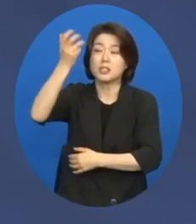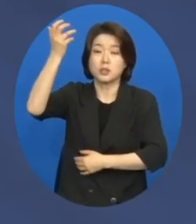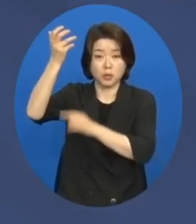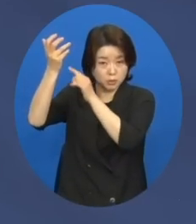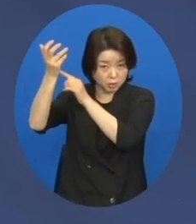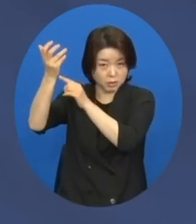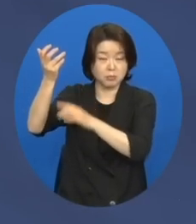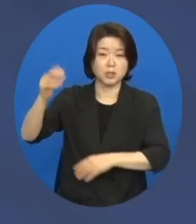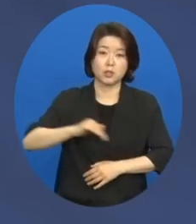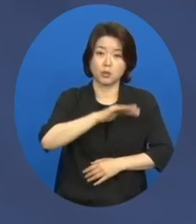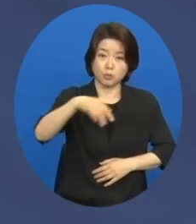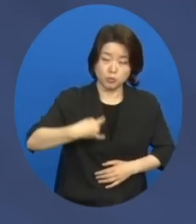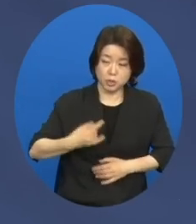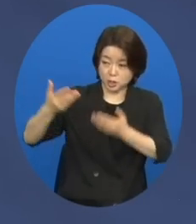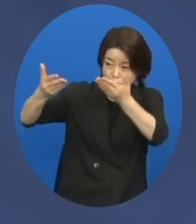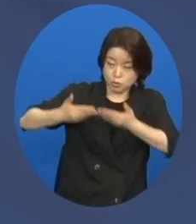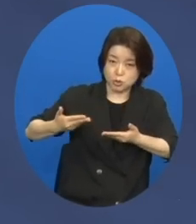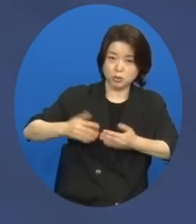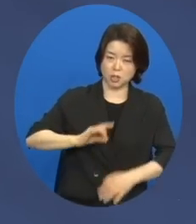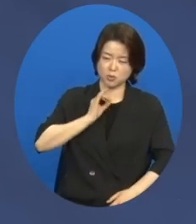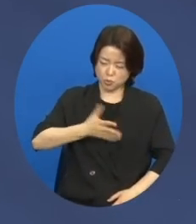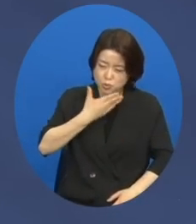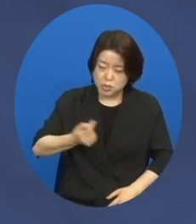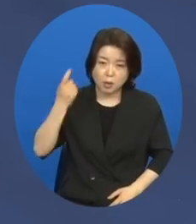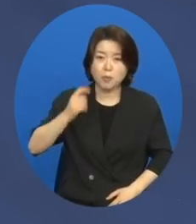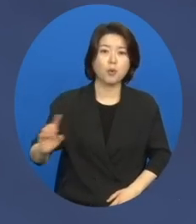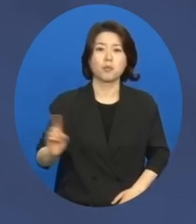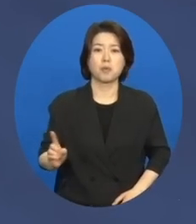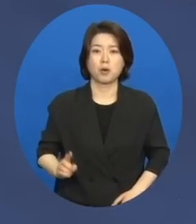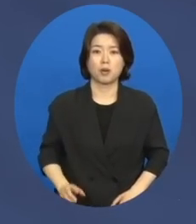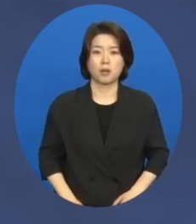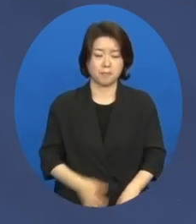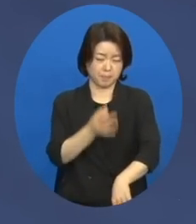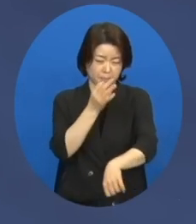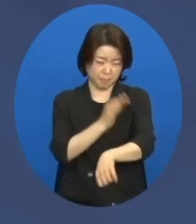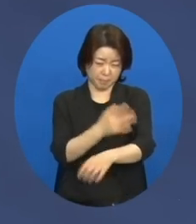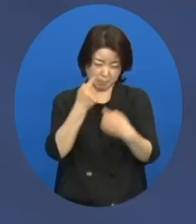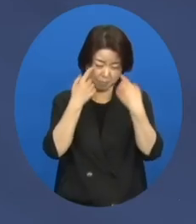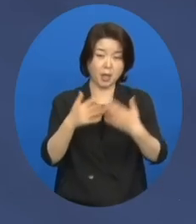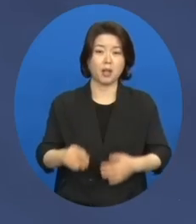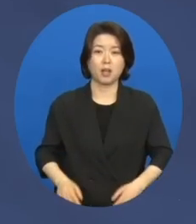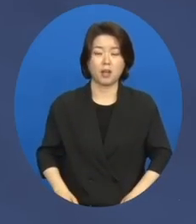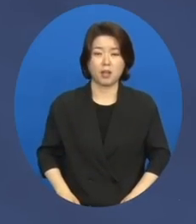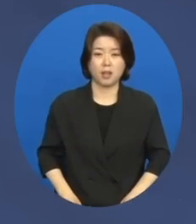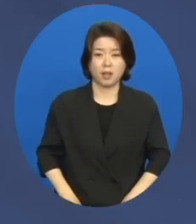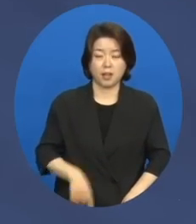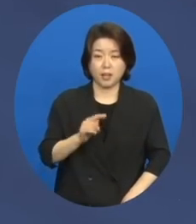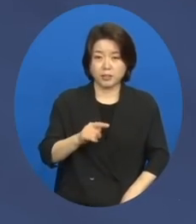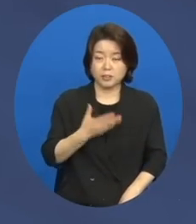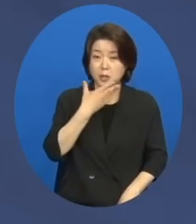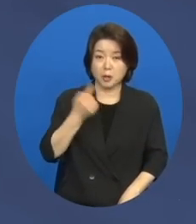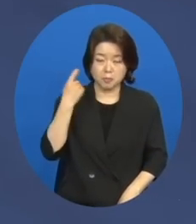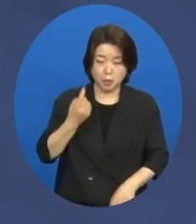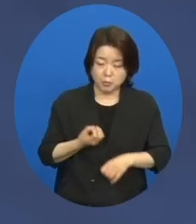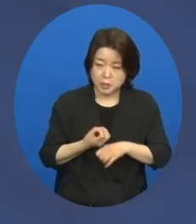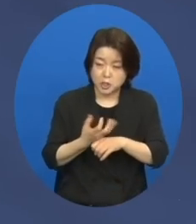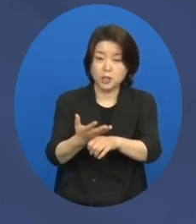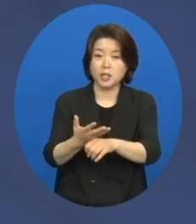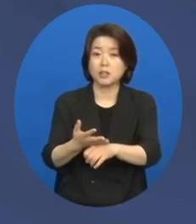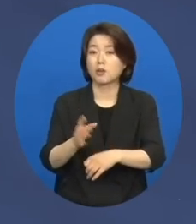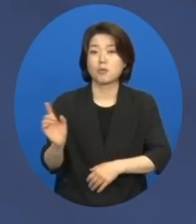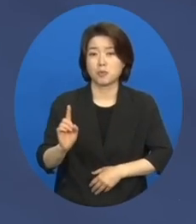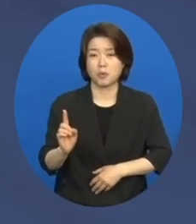성령께서 우리에게 주셨던 유일한 복음이 얼마나 단순 명확한지 몰라요. 그 복음, 그들이 전했던 복음이